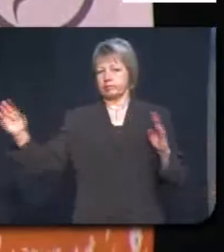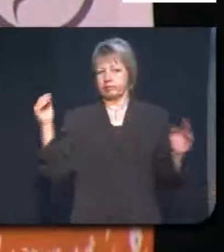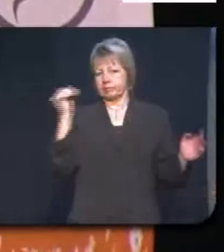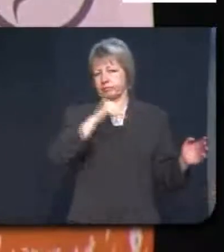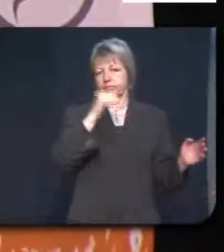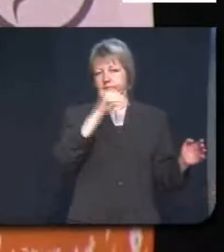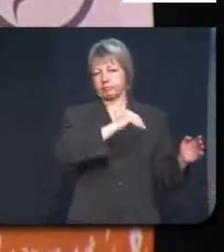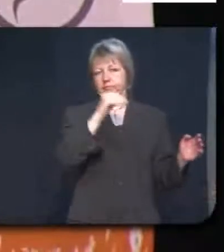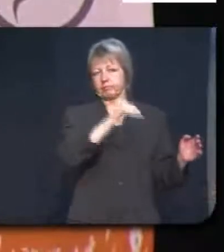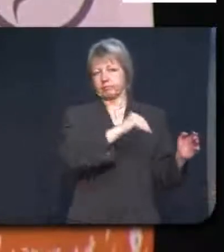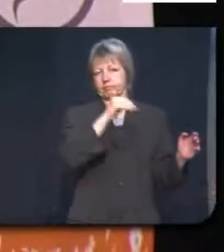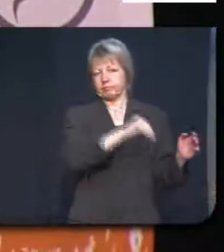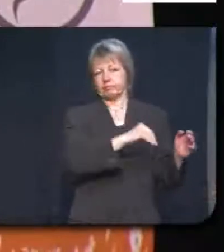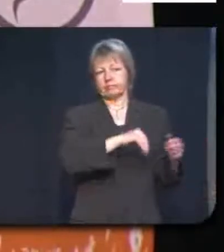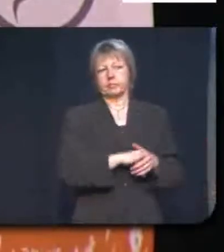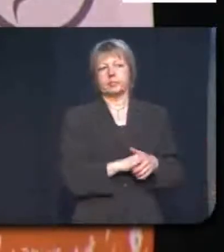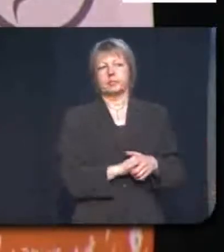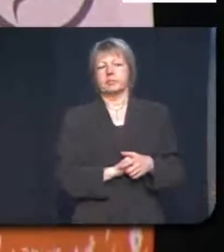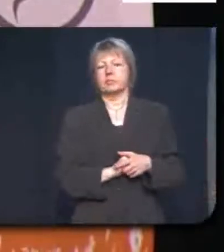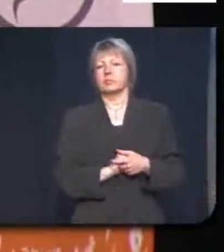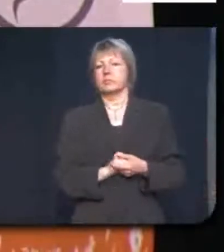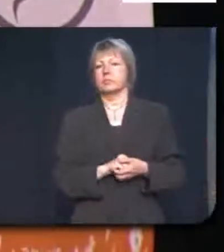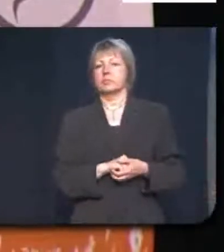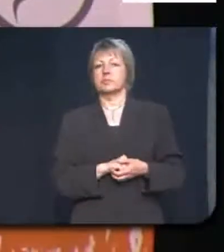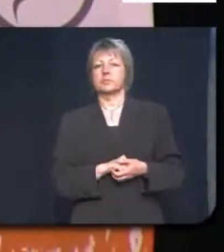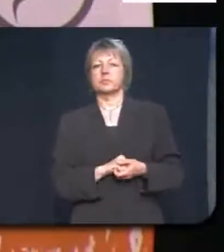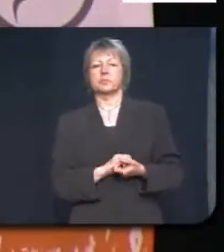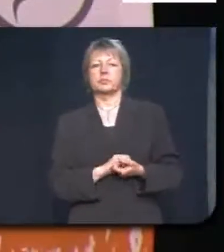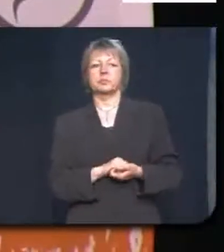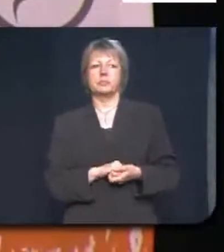die Ausgangsposition für diese Übung wieder einnehmen